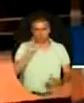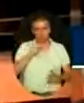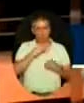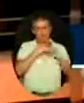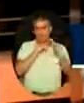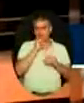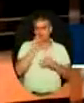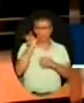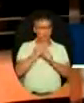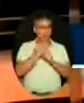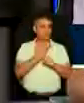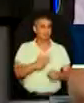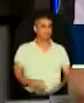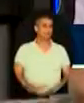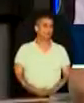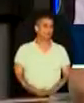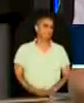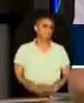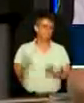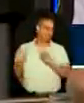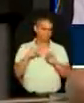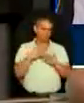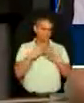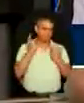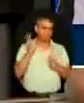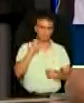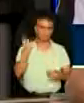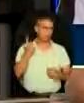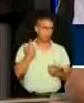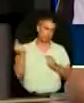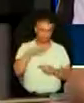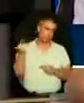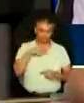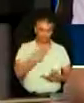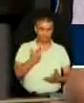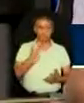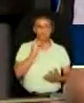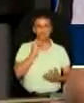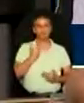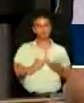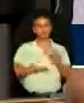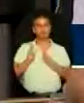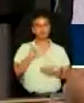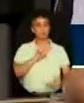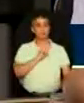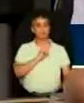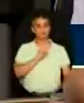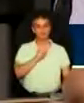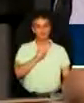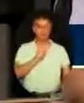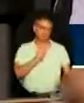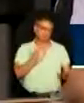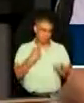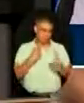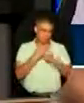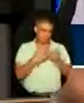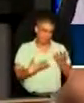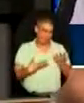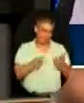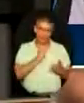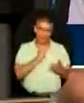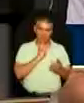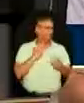האש. משפט לכל אחד מכם, ריקלין. אין, זה לא זליגה, זה ברור שיום אחרי יום לא מדובר פה בזליגה. לישראל יש מערכת יחסים מאוד מעניינת, שלא מפורטת כנראה